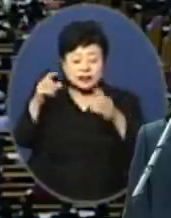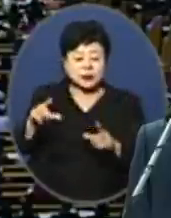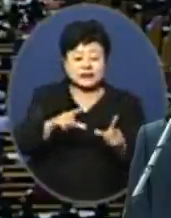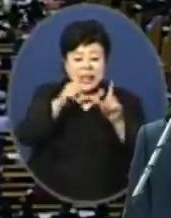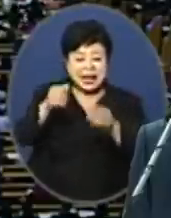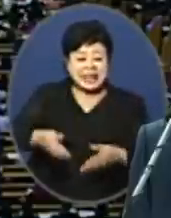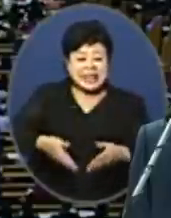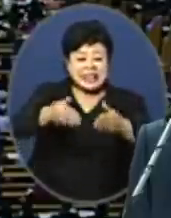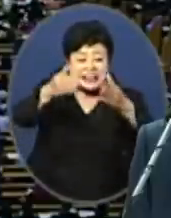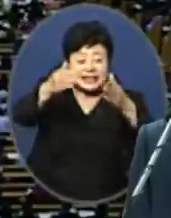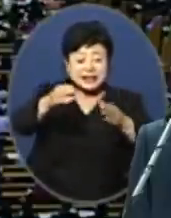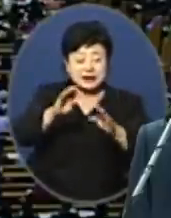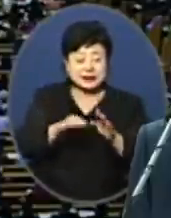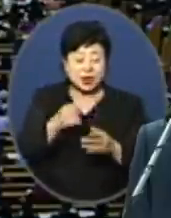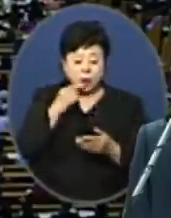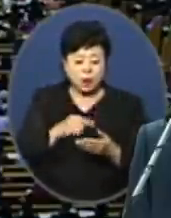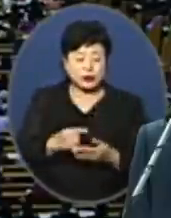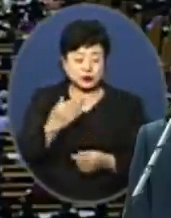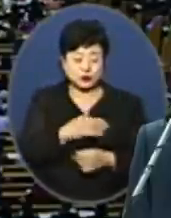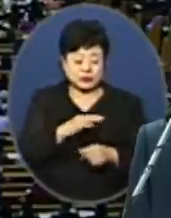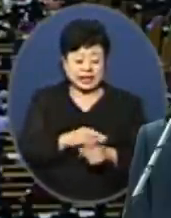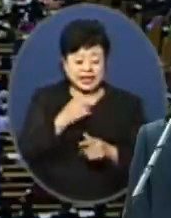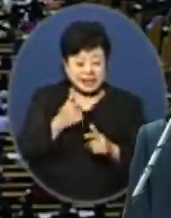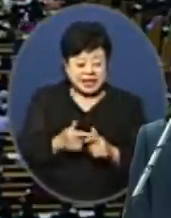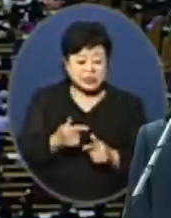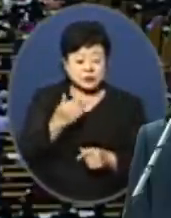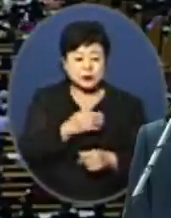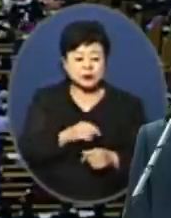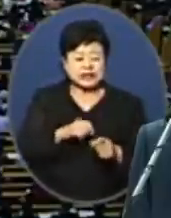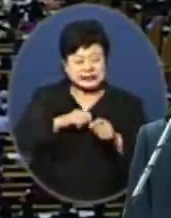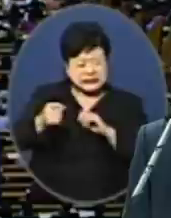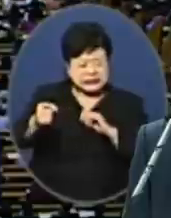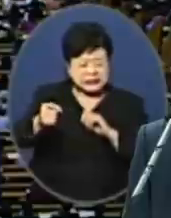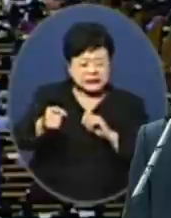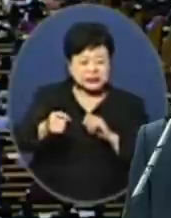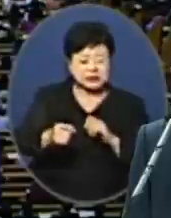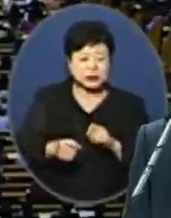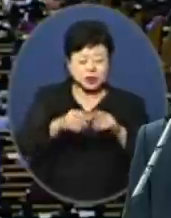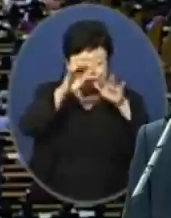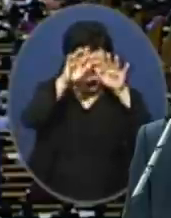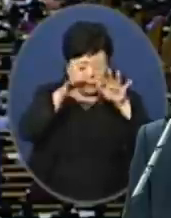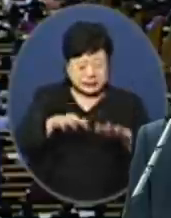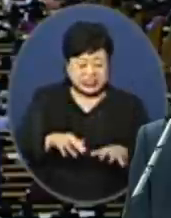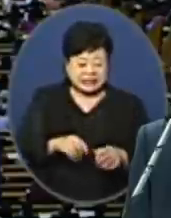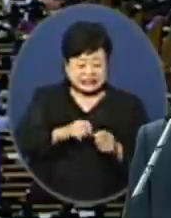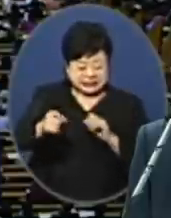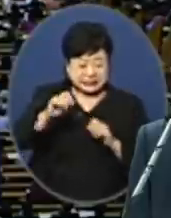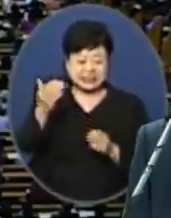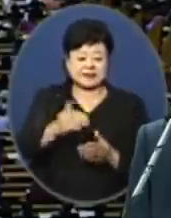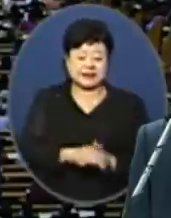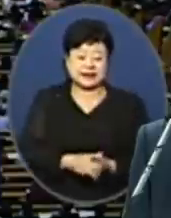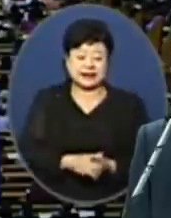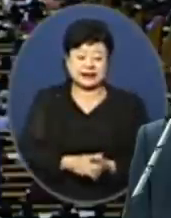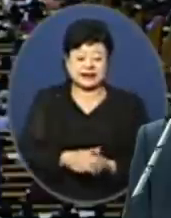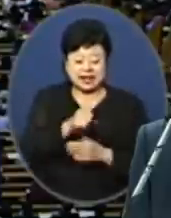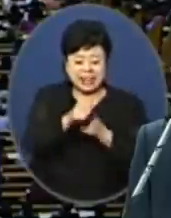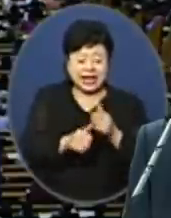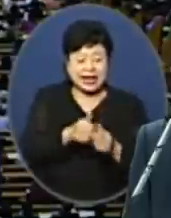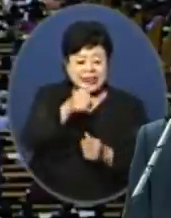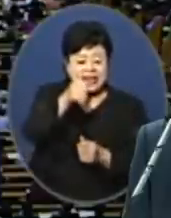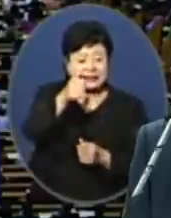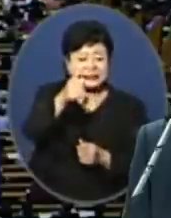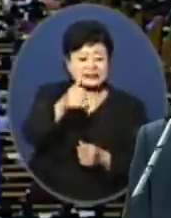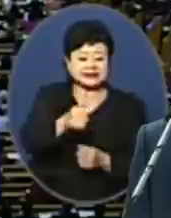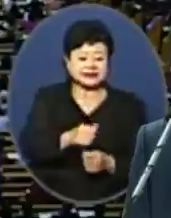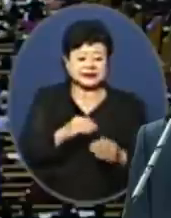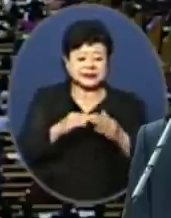살길이요 휘장은 곧 그 육천이라. 예수님의 육체가 찢어짐과 동시에 휘장이 찢어지고 마는 것인가. 또 하나님 집 다스리는